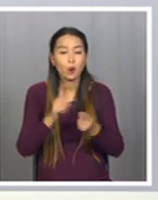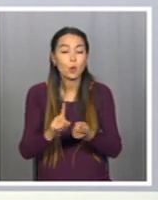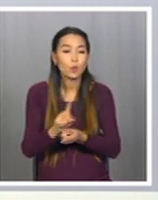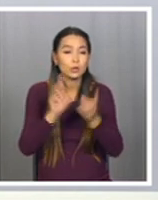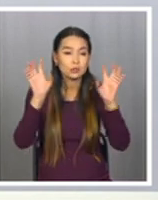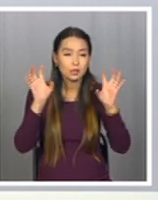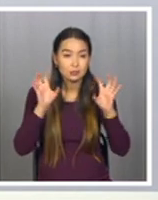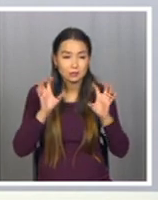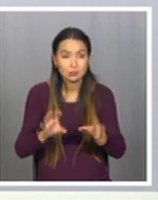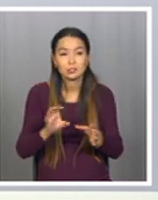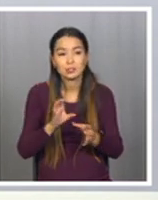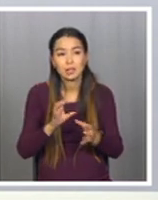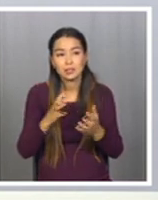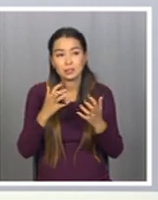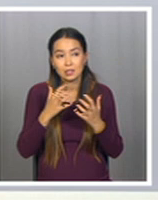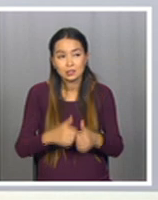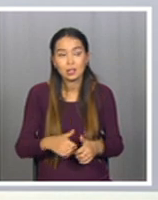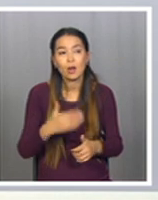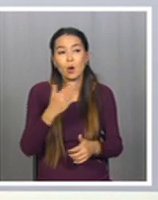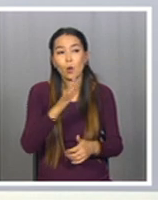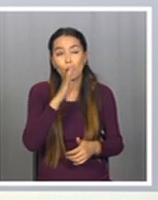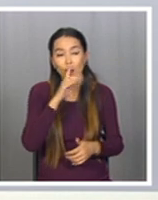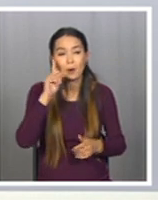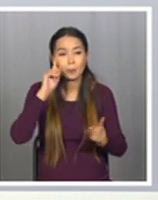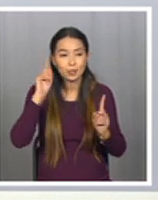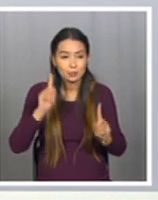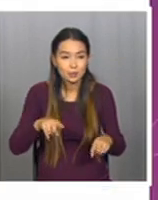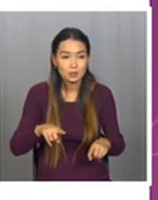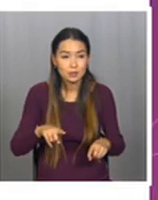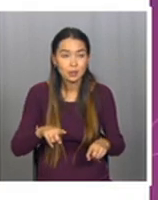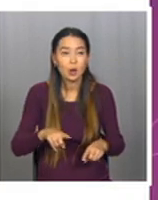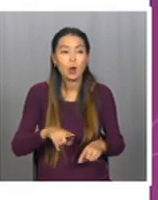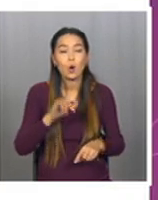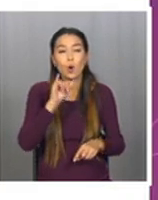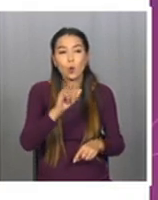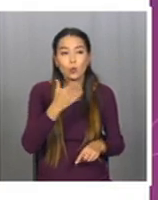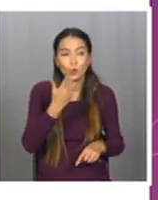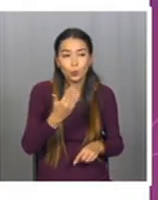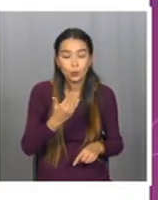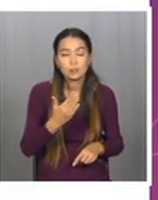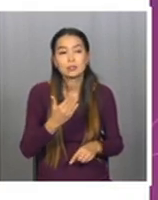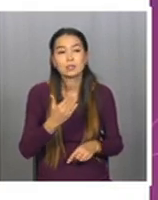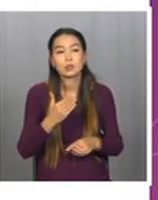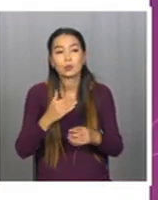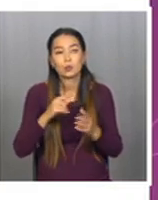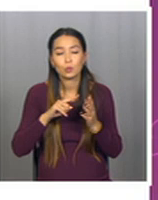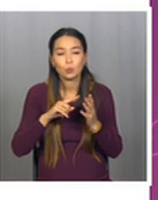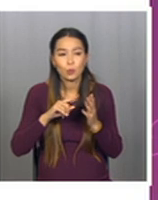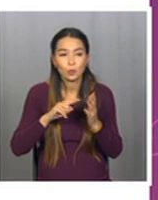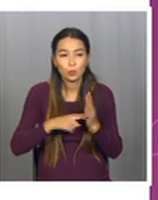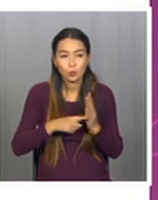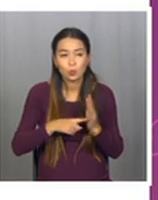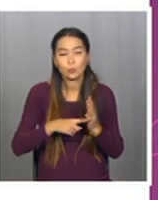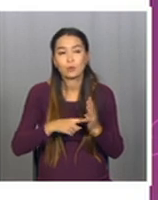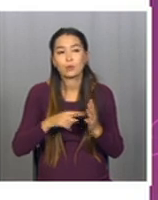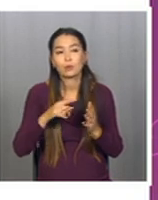жазайық. Кернеудің уақытқа тәуелділігі білеміз, кернеудің амплитудалық мәні көбейтілген косинус омегаты. Енді